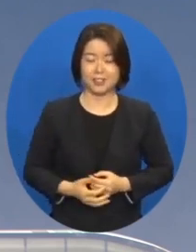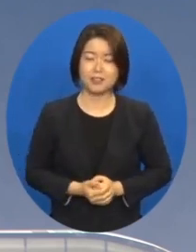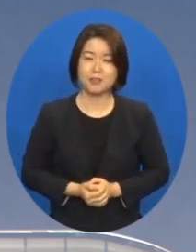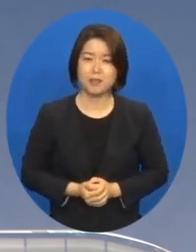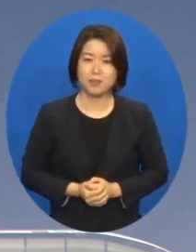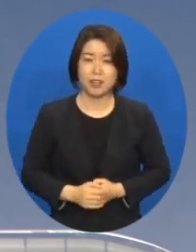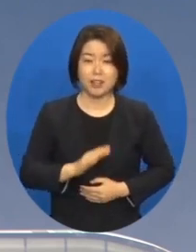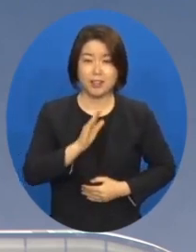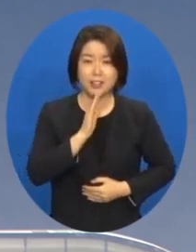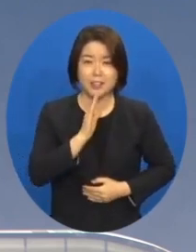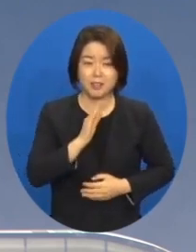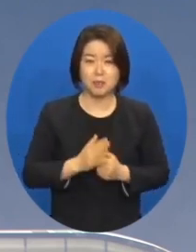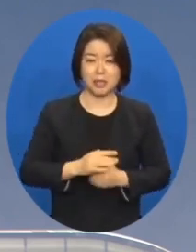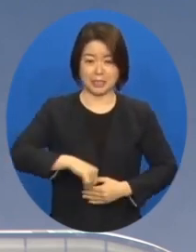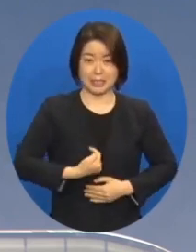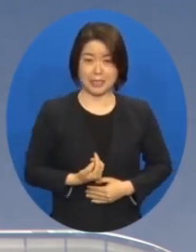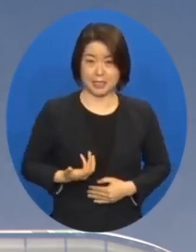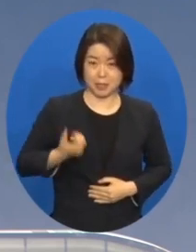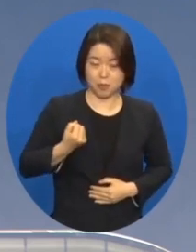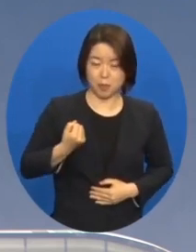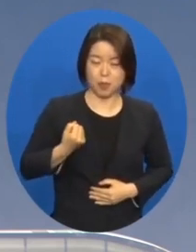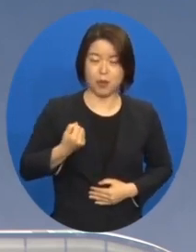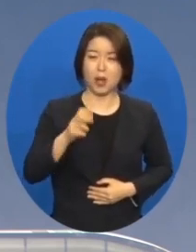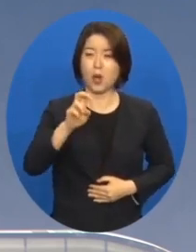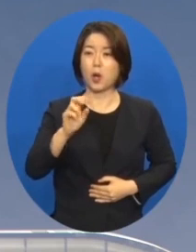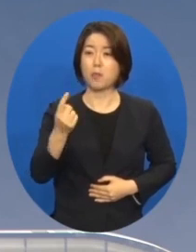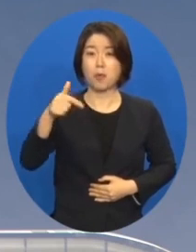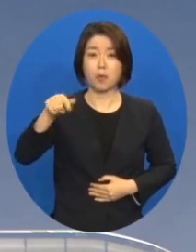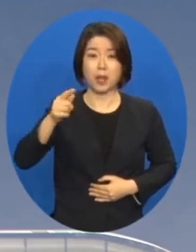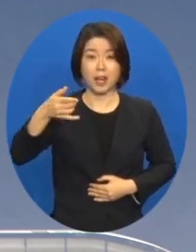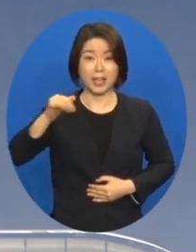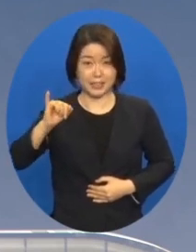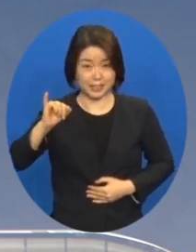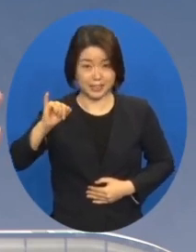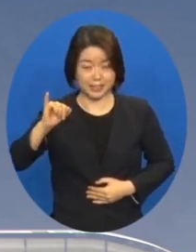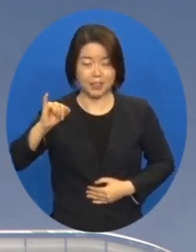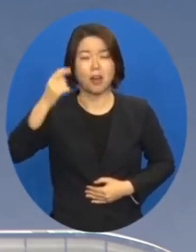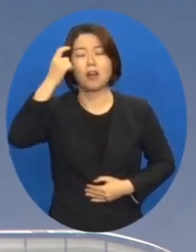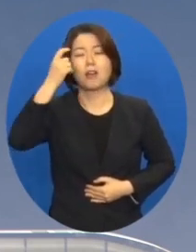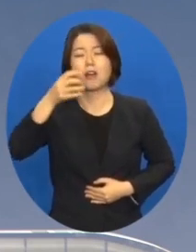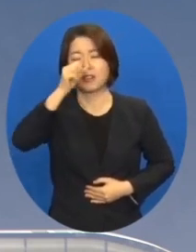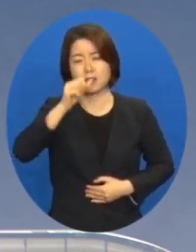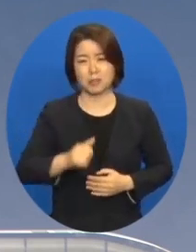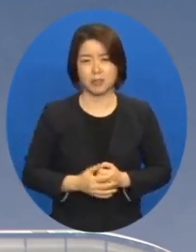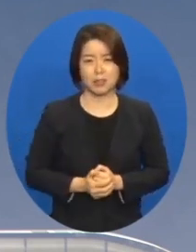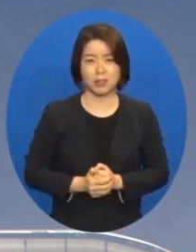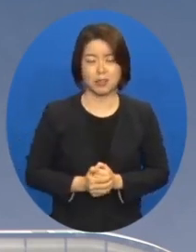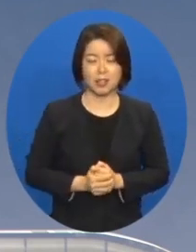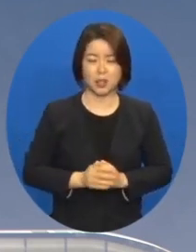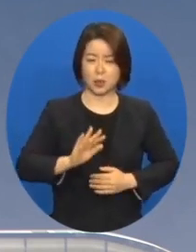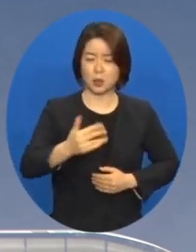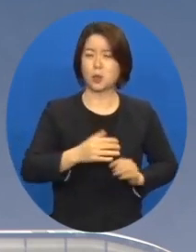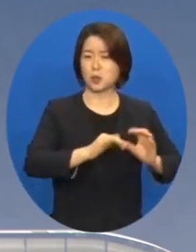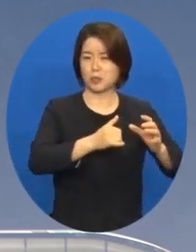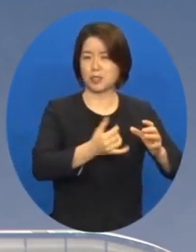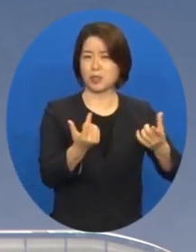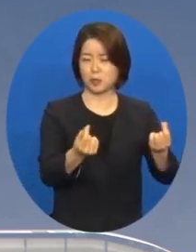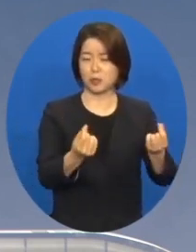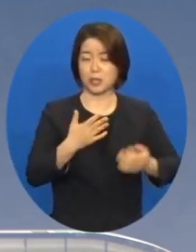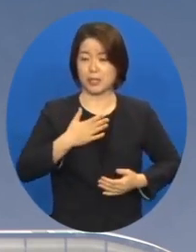정말 자기 몫은 자기 모가지에 해당이 될 정도로 중요하지요. 요즘 세상이 그런 세상입니다. 내 몫이다,